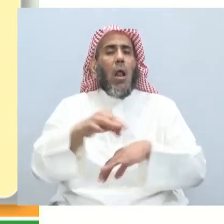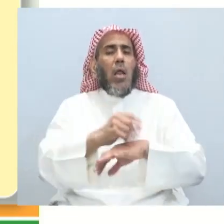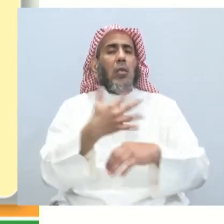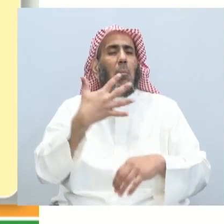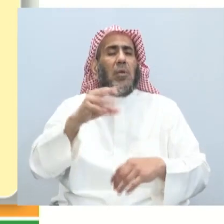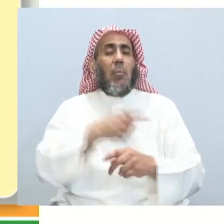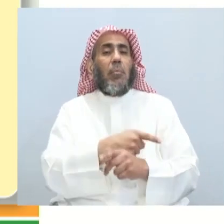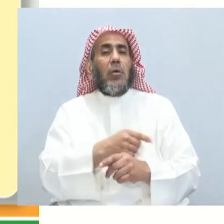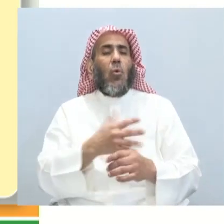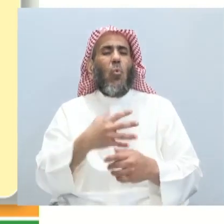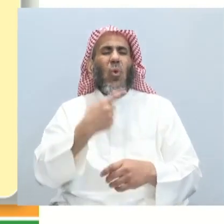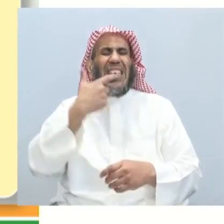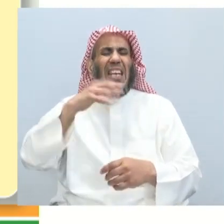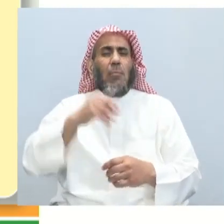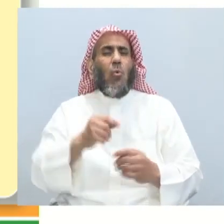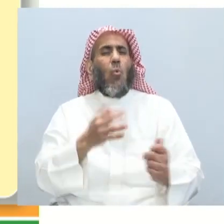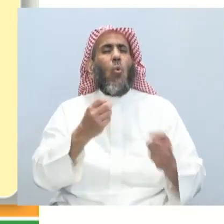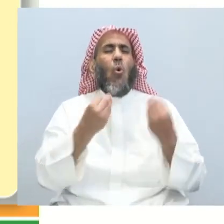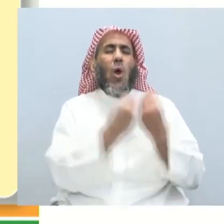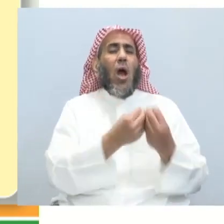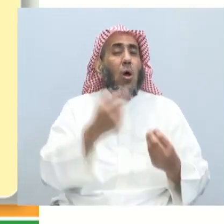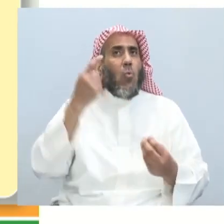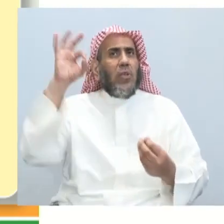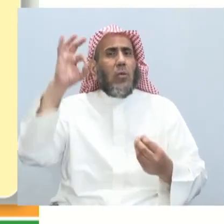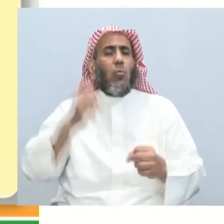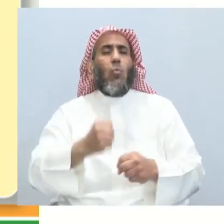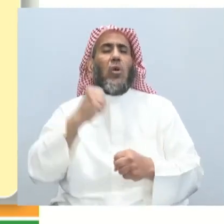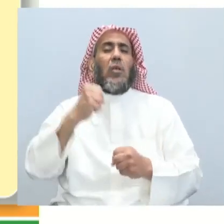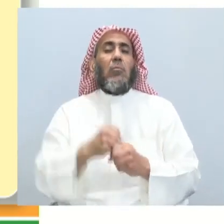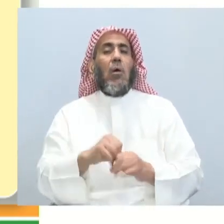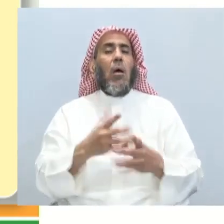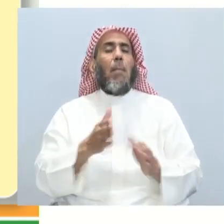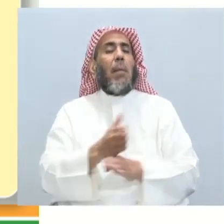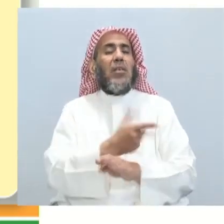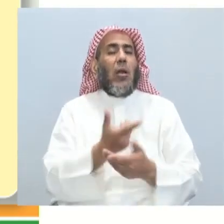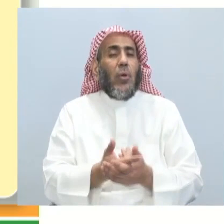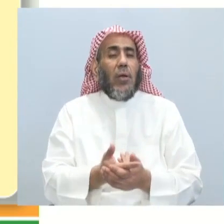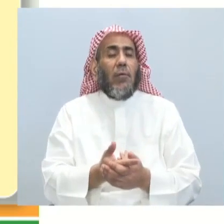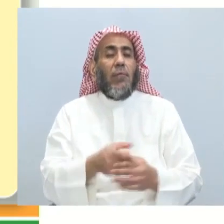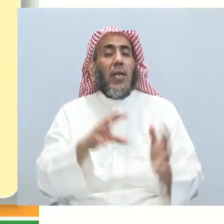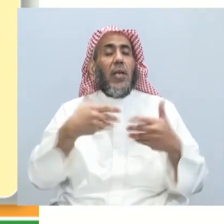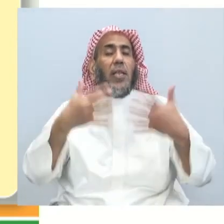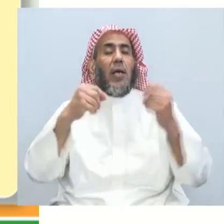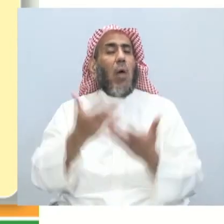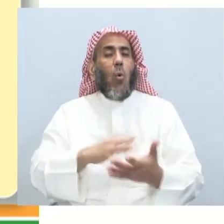شبابك والشيب ولاء وفطنه واقتدار ما المجال هنا للرثاء